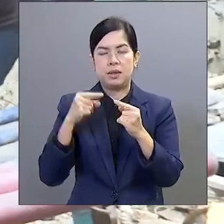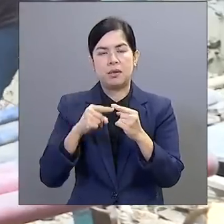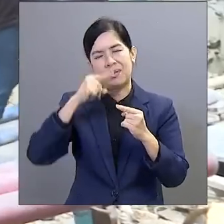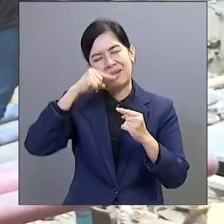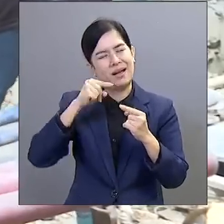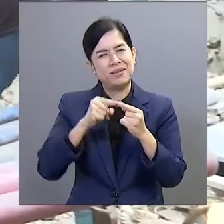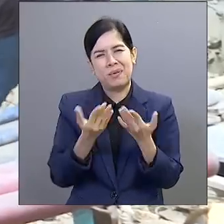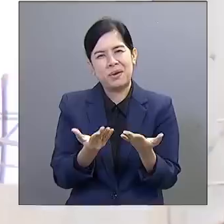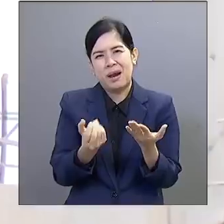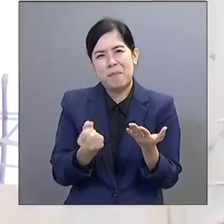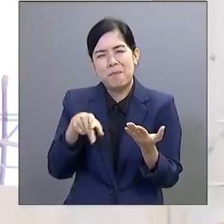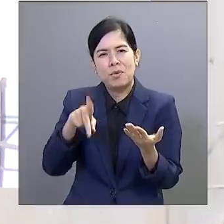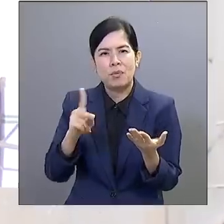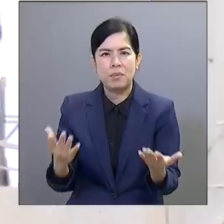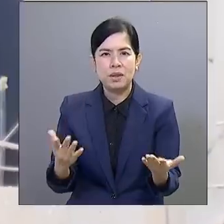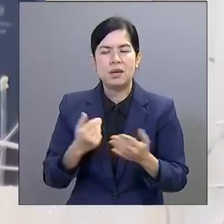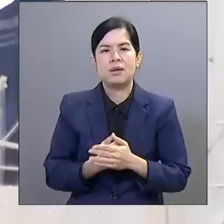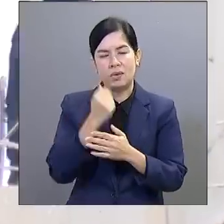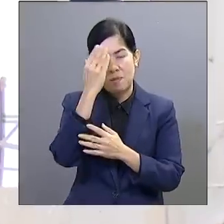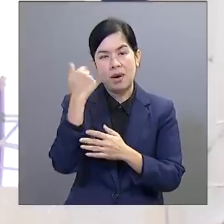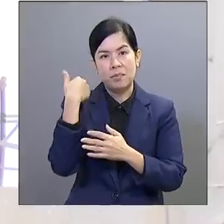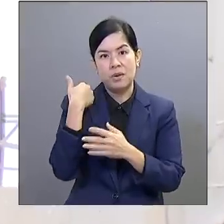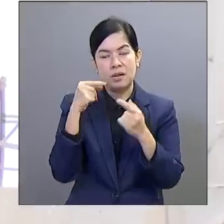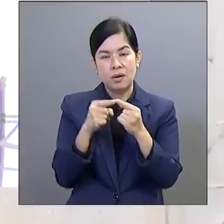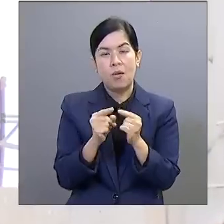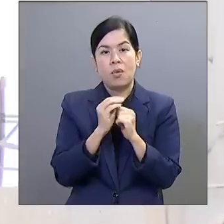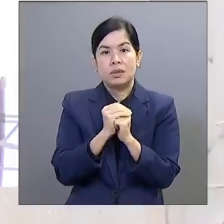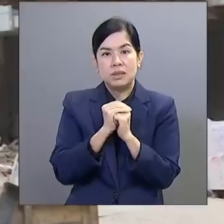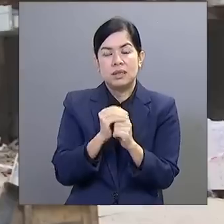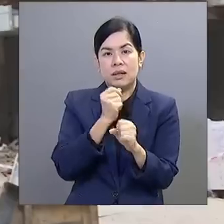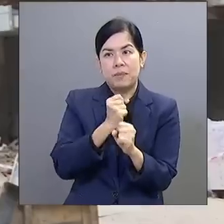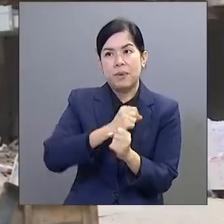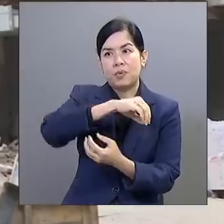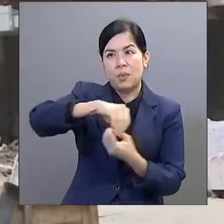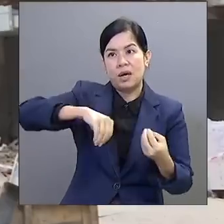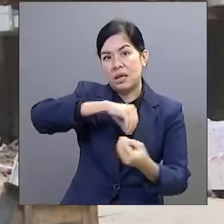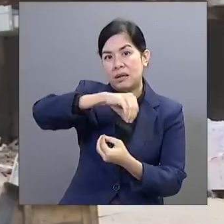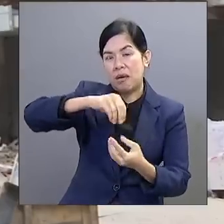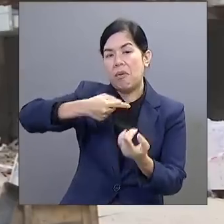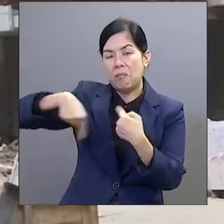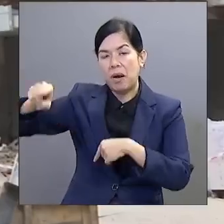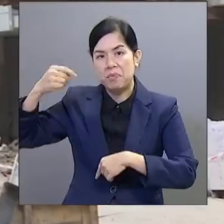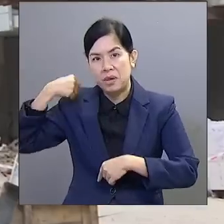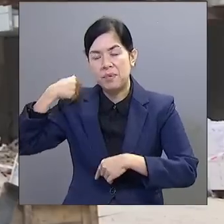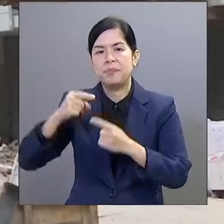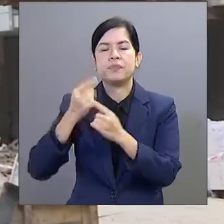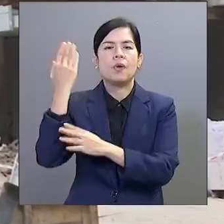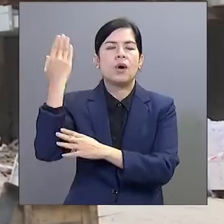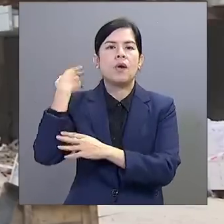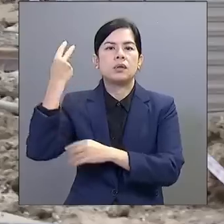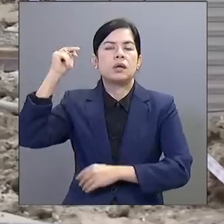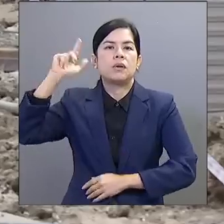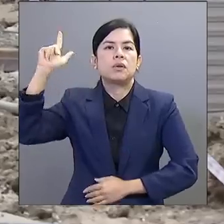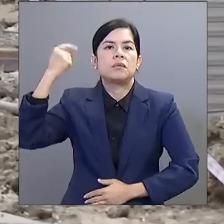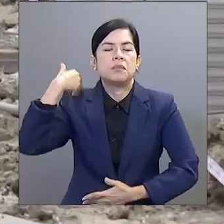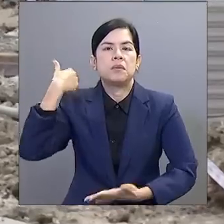หรือไม่เมื่อพวกเขาก็หอบเงินกลับบ้านไปนะคะที่ผ่านมานโยบายนี้ในยุคคุณทักษิณชินวัตรถูกประชาช